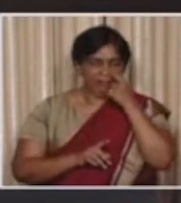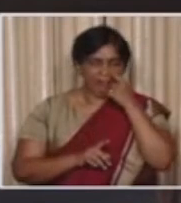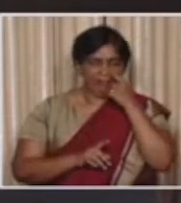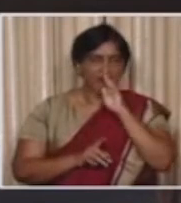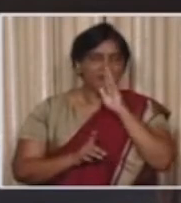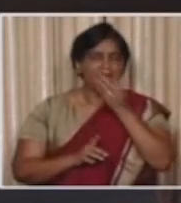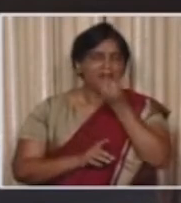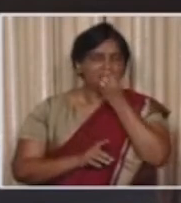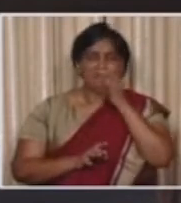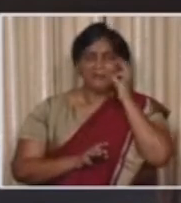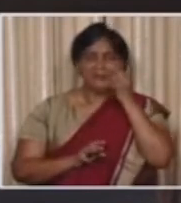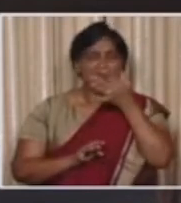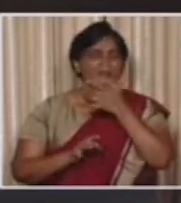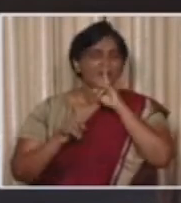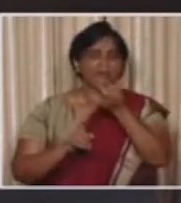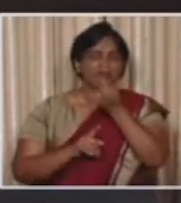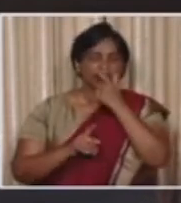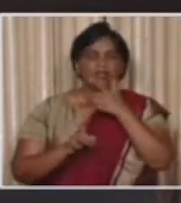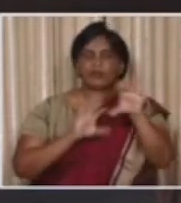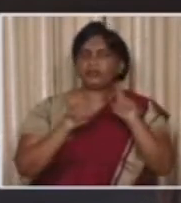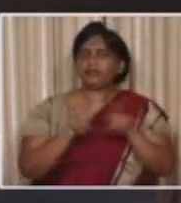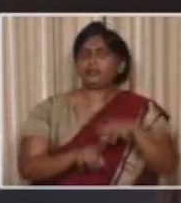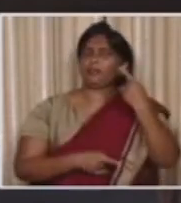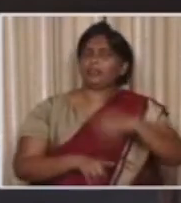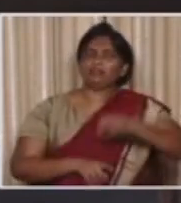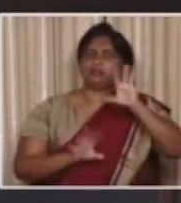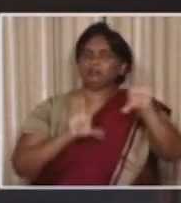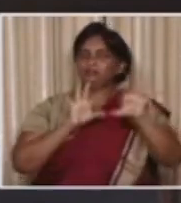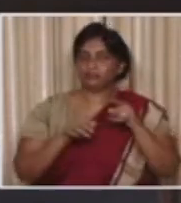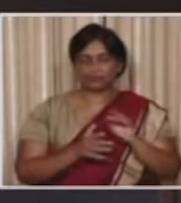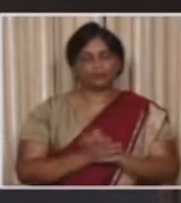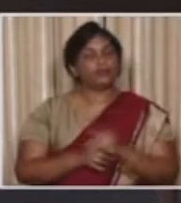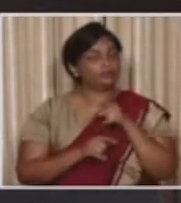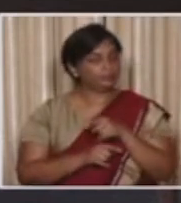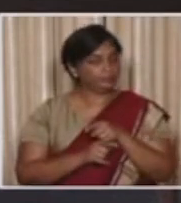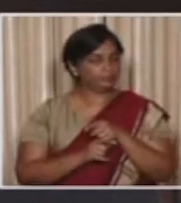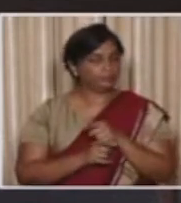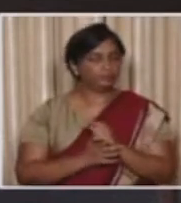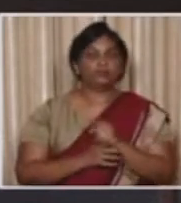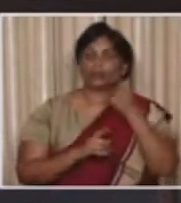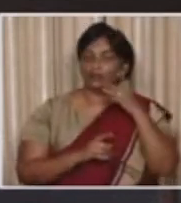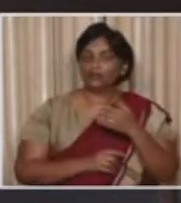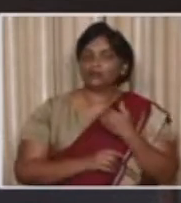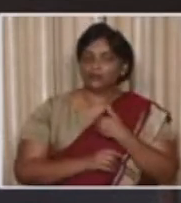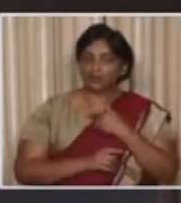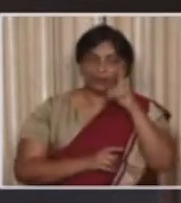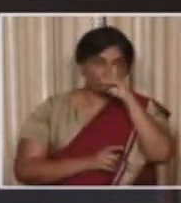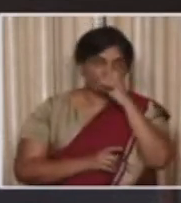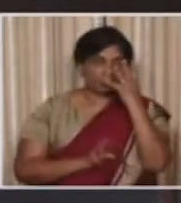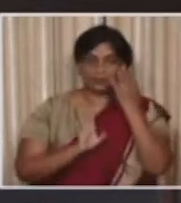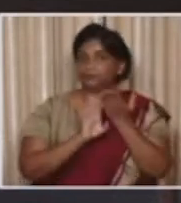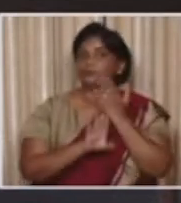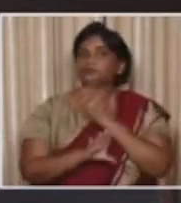හාල් පරිප්පු මුංගට කඩල තෝරනවා වගේ තමයි ඖෂධ තෝරන්නේ කියේ. මේ ඒ නිසා මම මාස 4කට